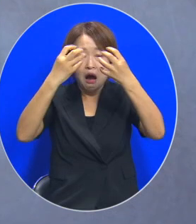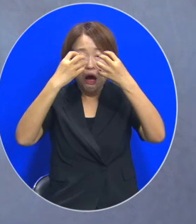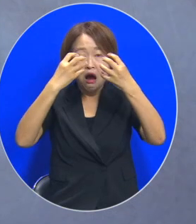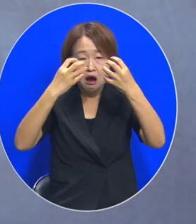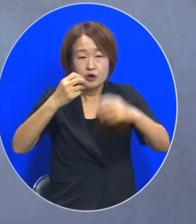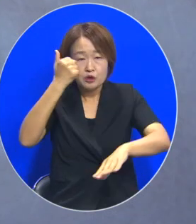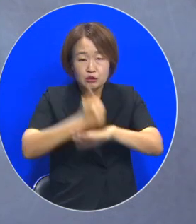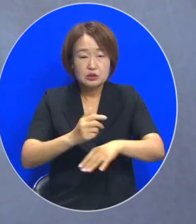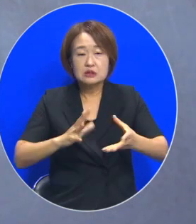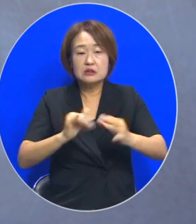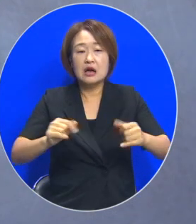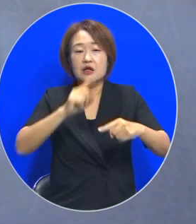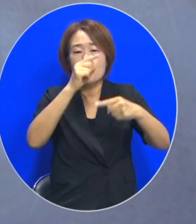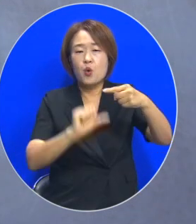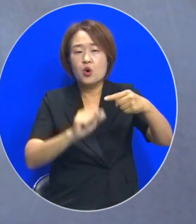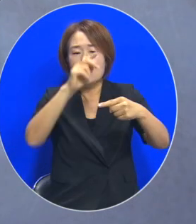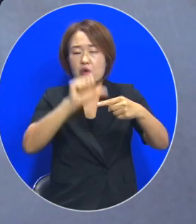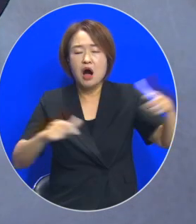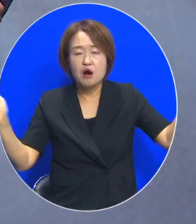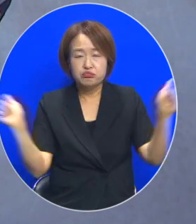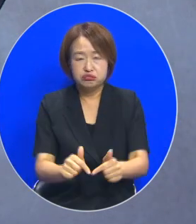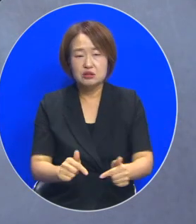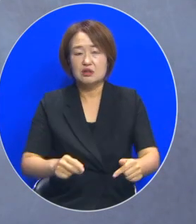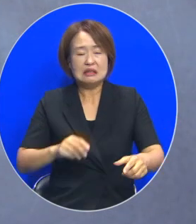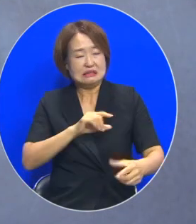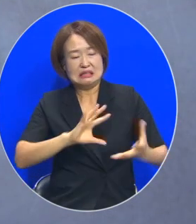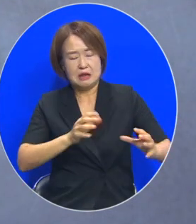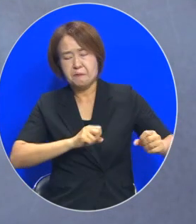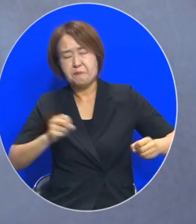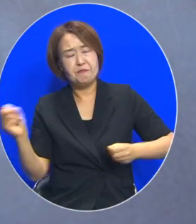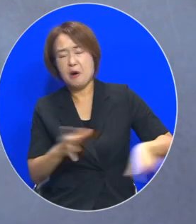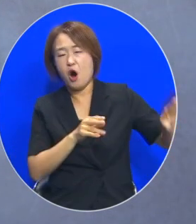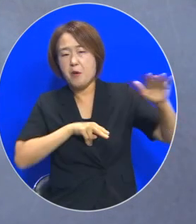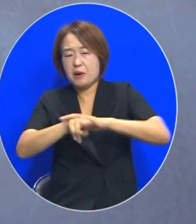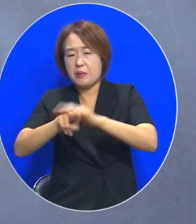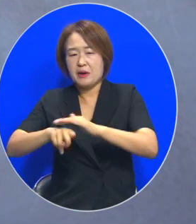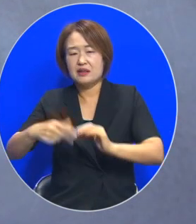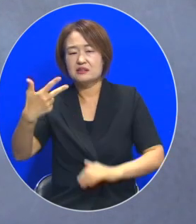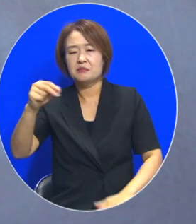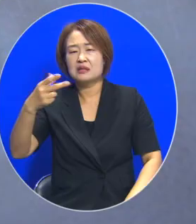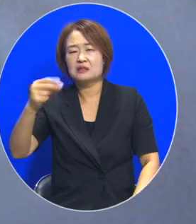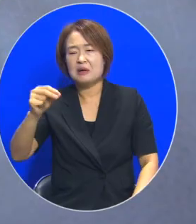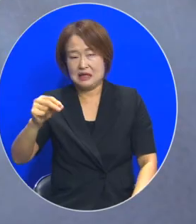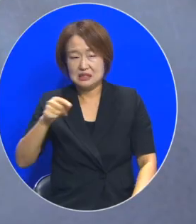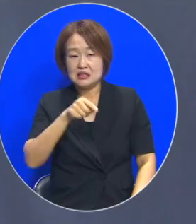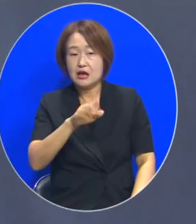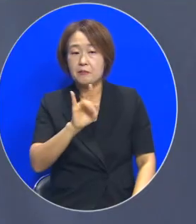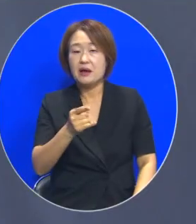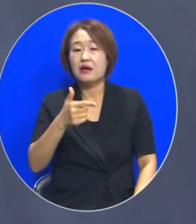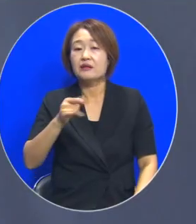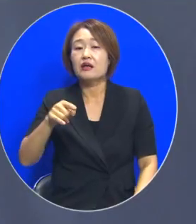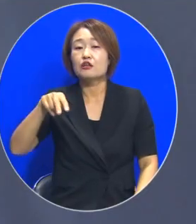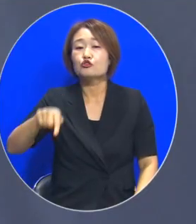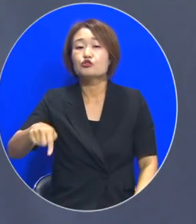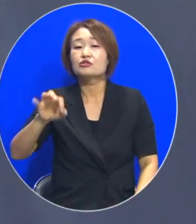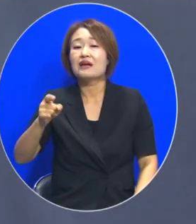1이 줄고 나라를 버리고 탈출한 난민이 700만을 넘는 베네수엘라를 꼽곤 합니다